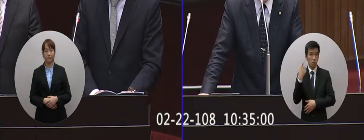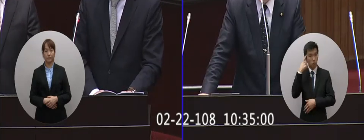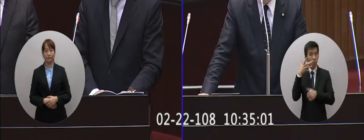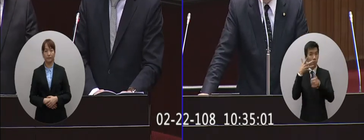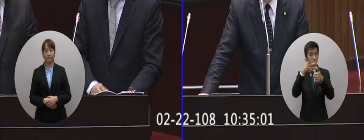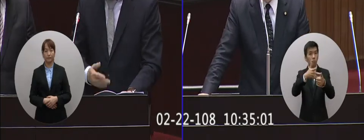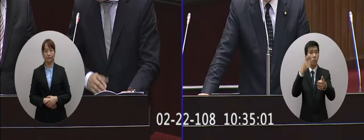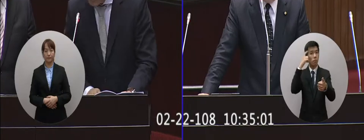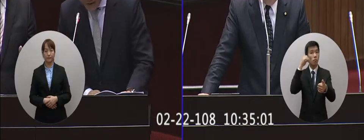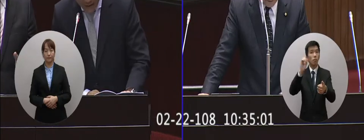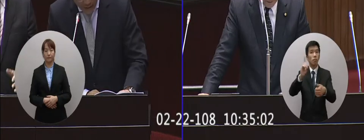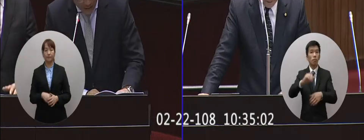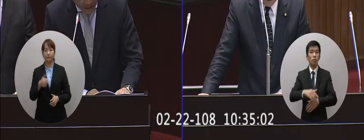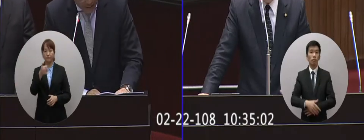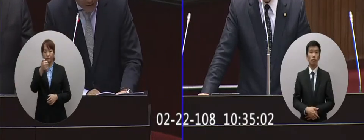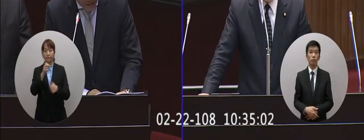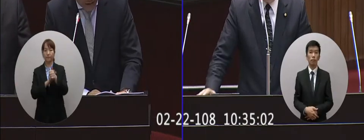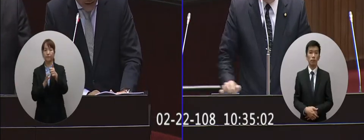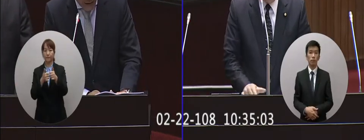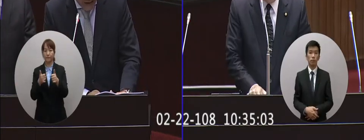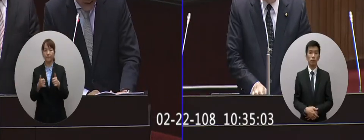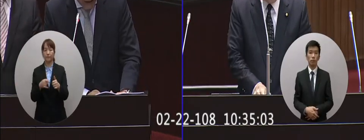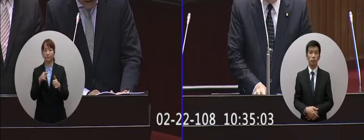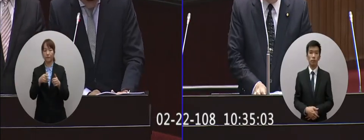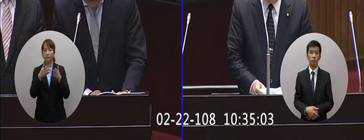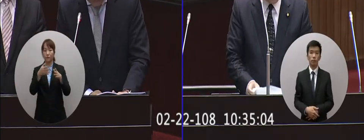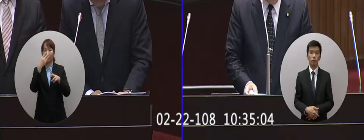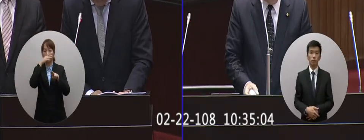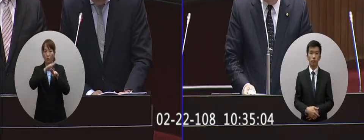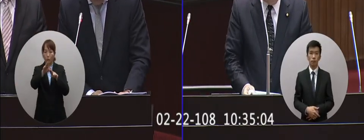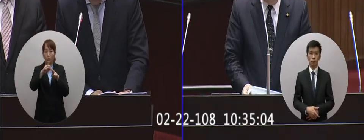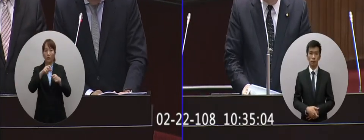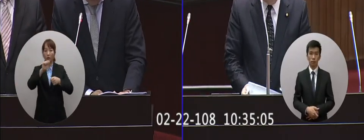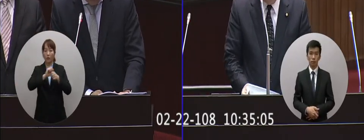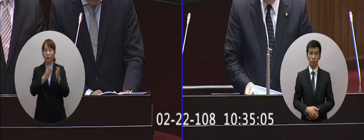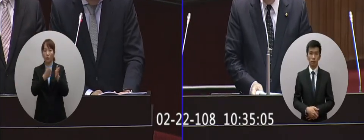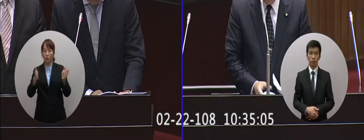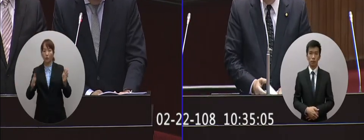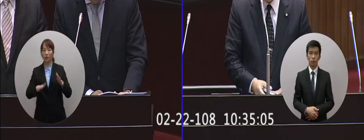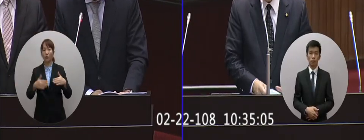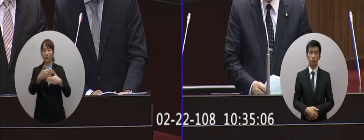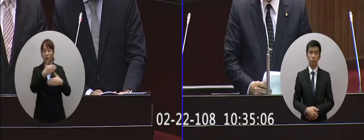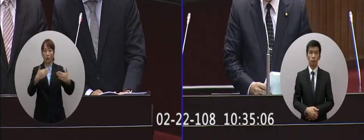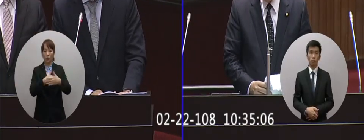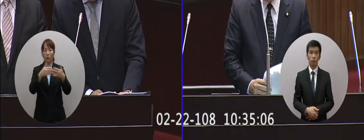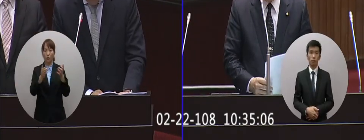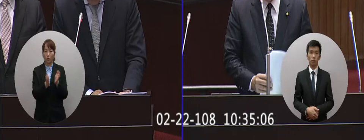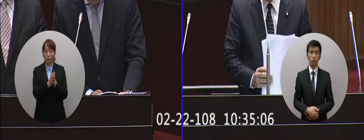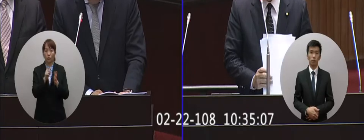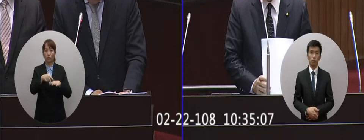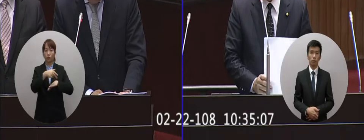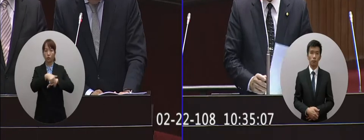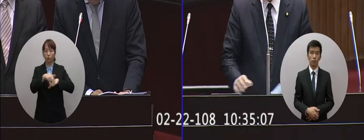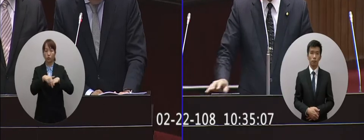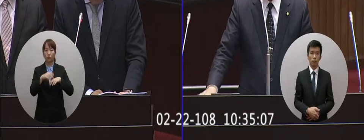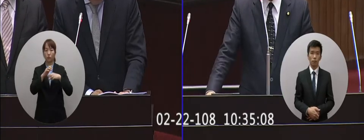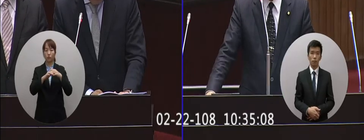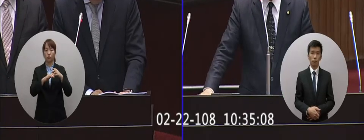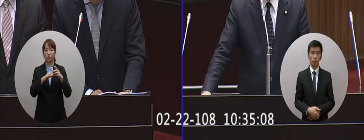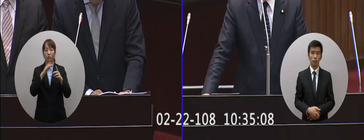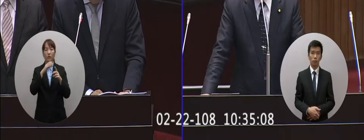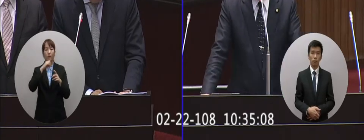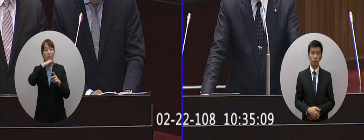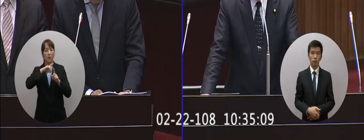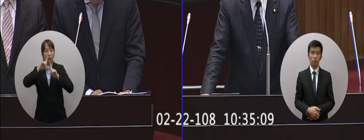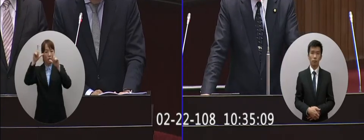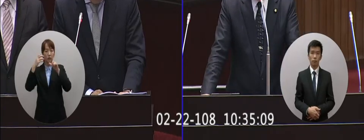何？ 好，谢谢委员。我想有关高铁延伸，目前交通部铁道局也完成了高铁延伸屏